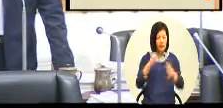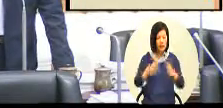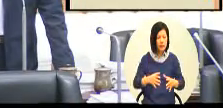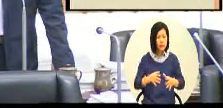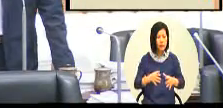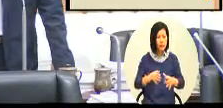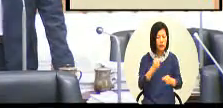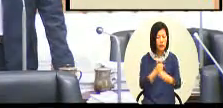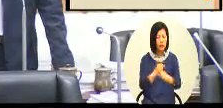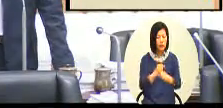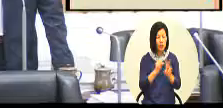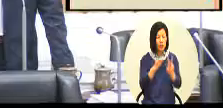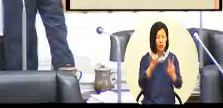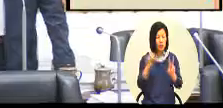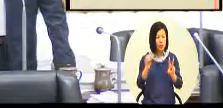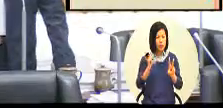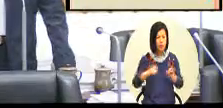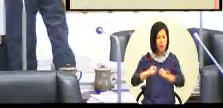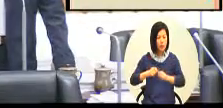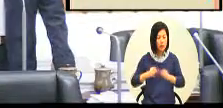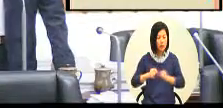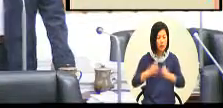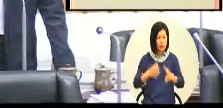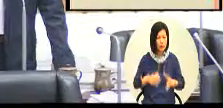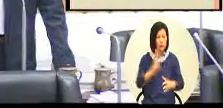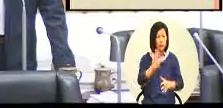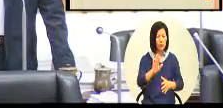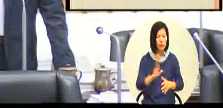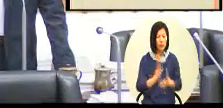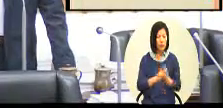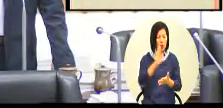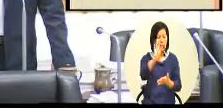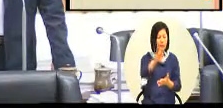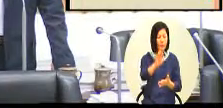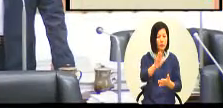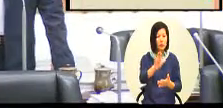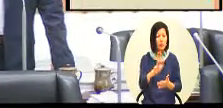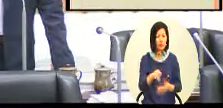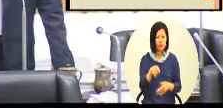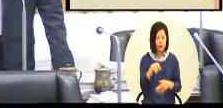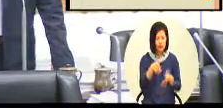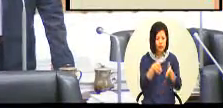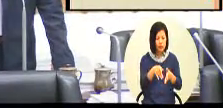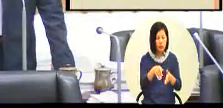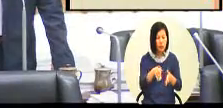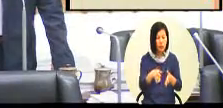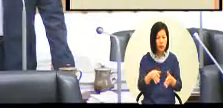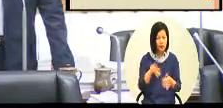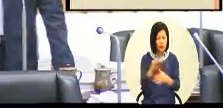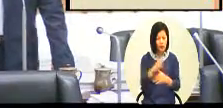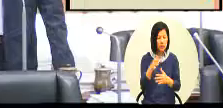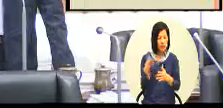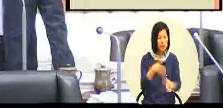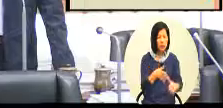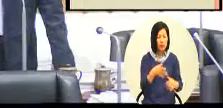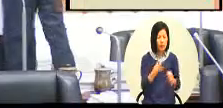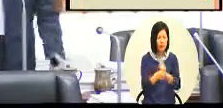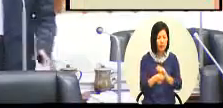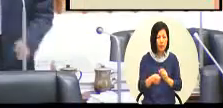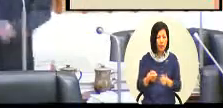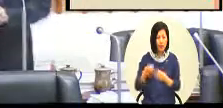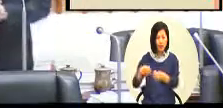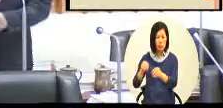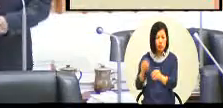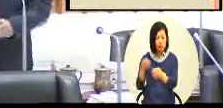们2.0长照的计划里面，如果说只未来在这个我们的遗产税跟我们的赠与税这边，